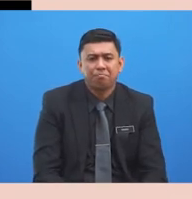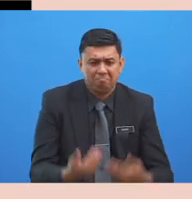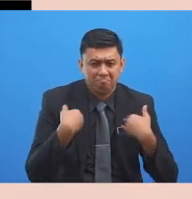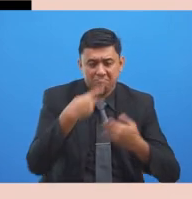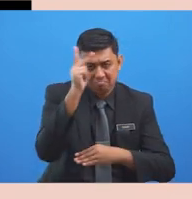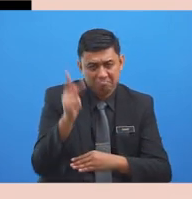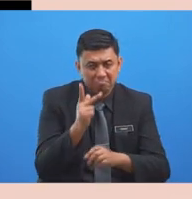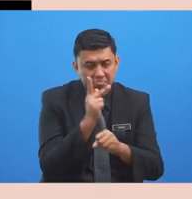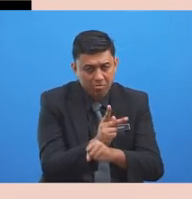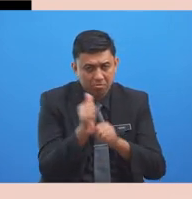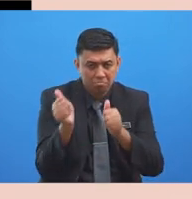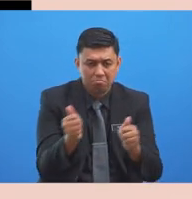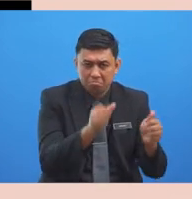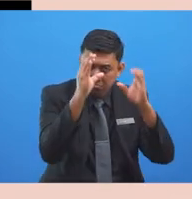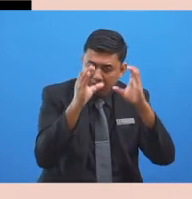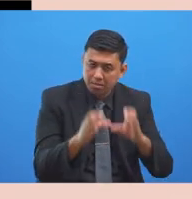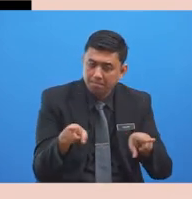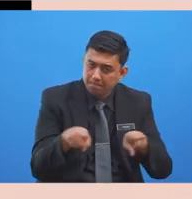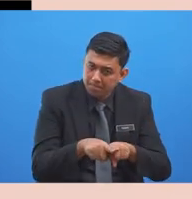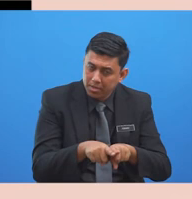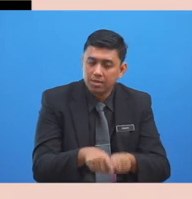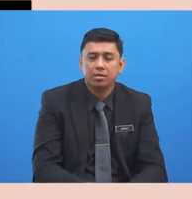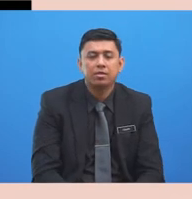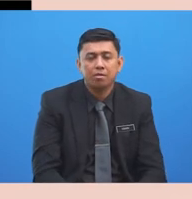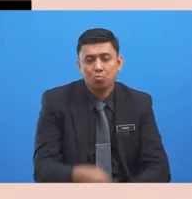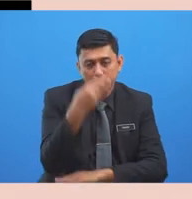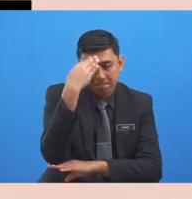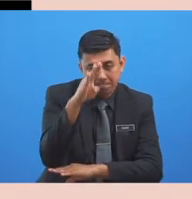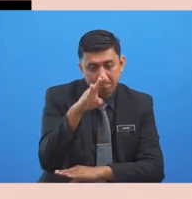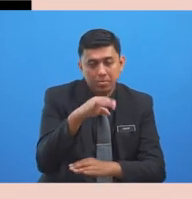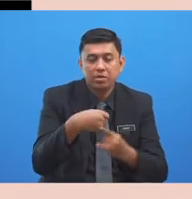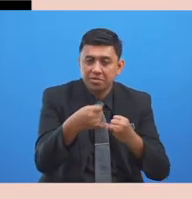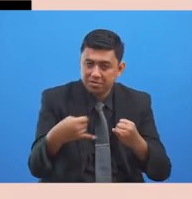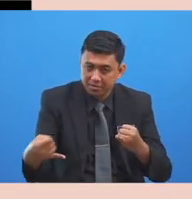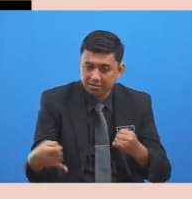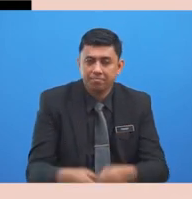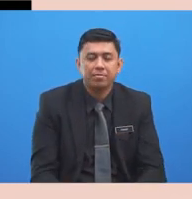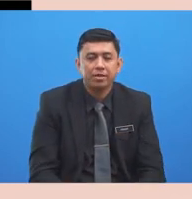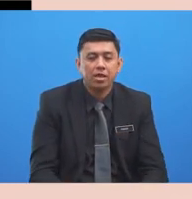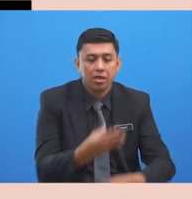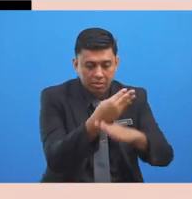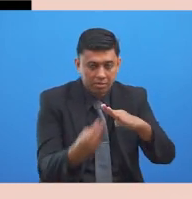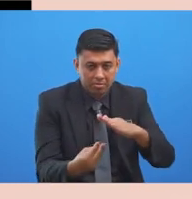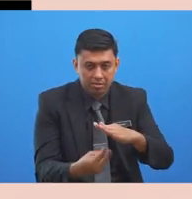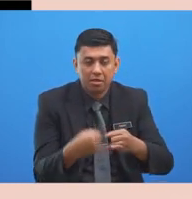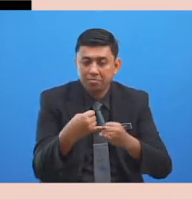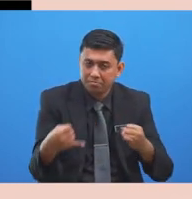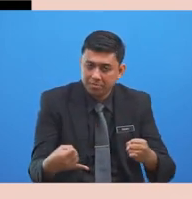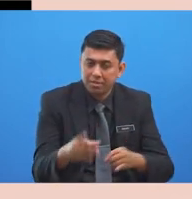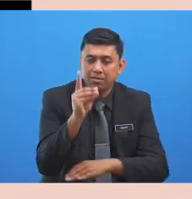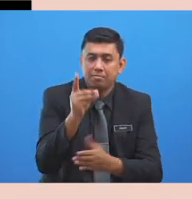Adakah kod atau cara tersebut sama bagi semua jenis input berdasarkan jenis data?